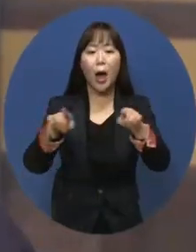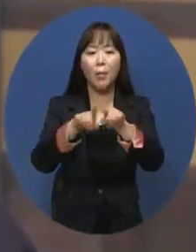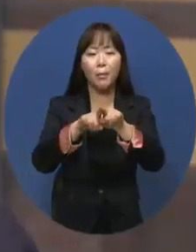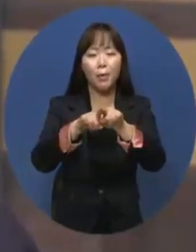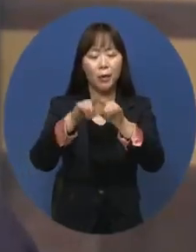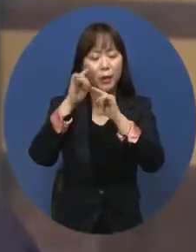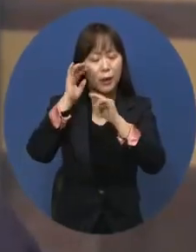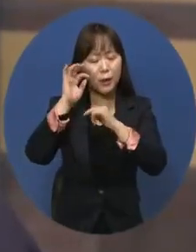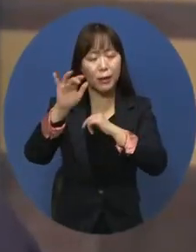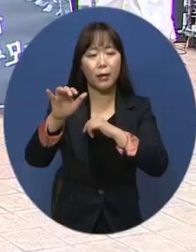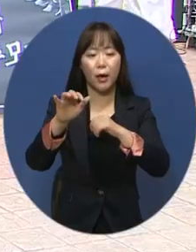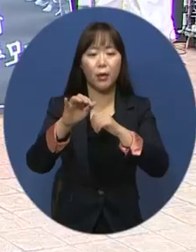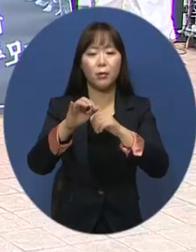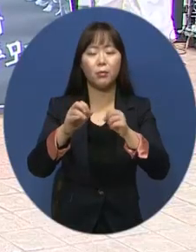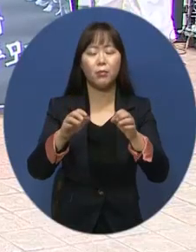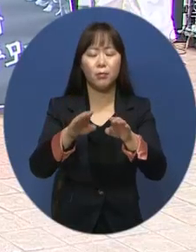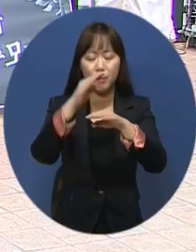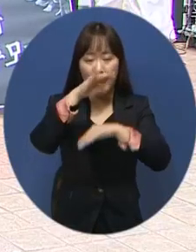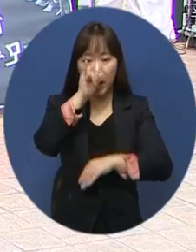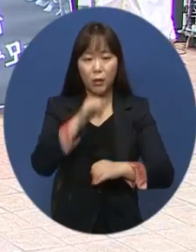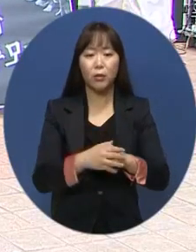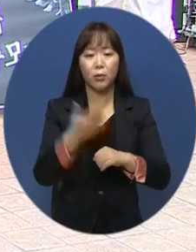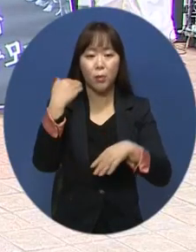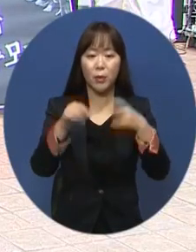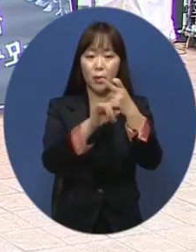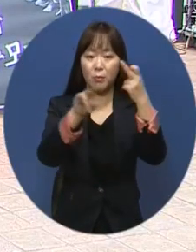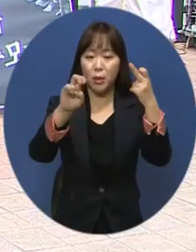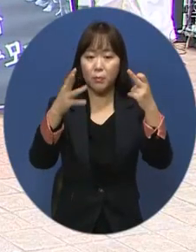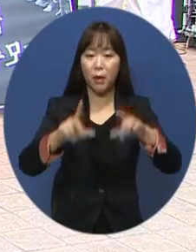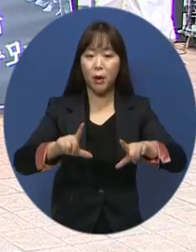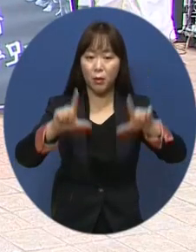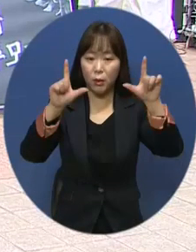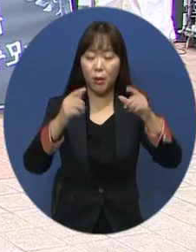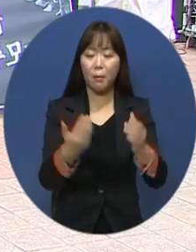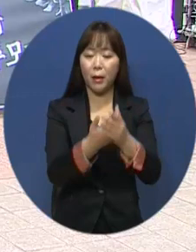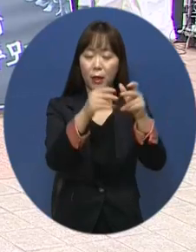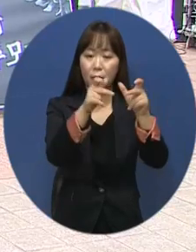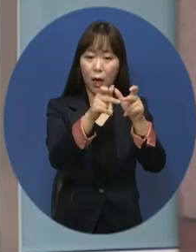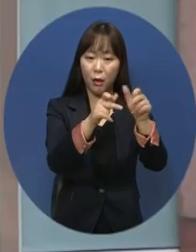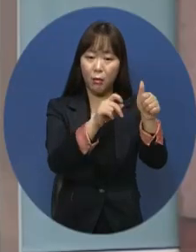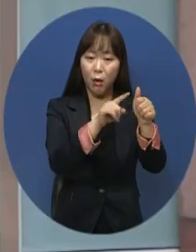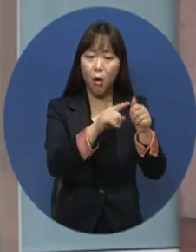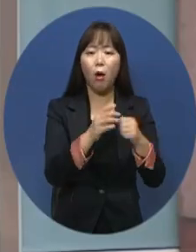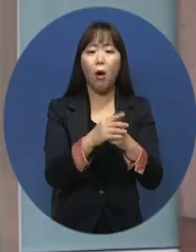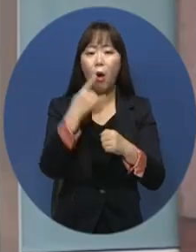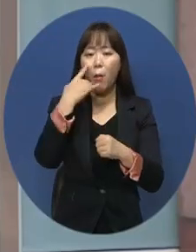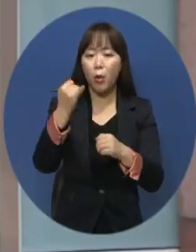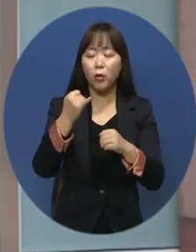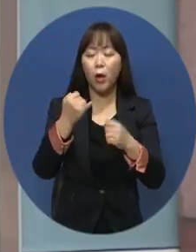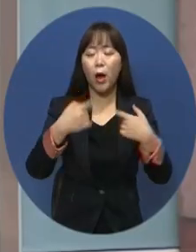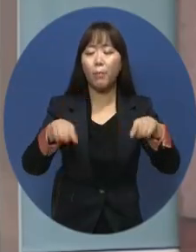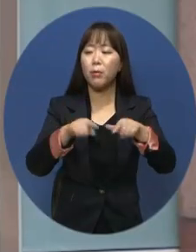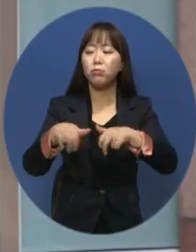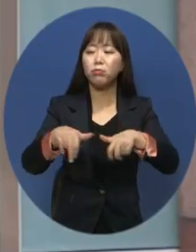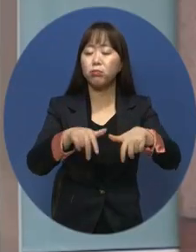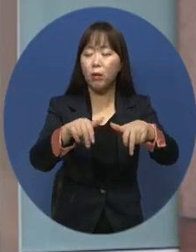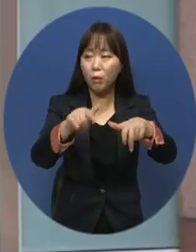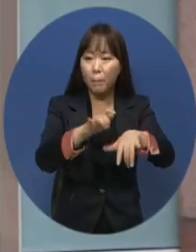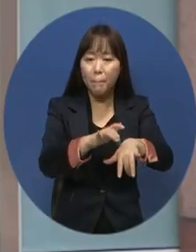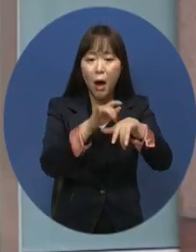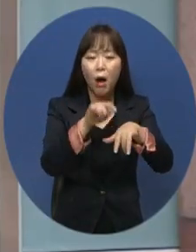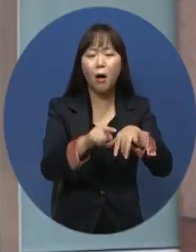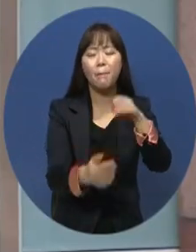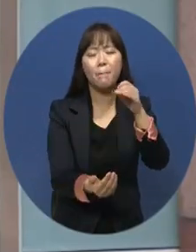추모제를 열었습니다. 지난해 12월 28일 발달 장애인 A씨가 어머니와의 산책 중 실종되는